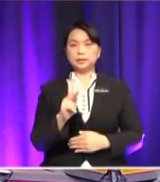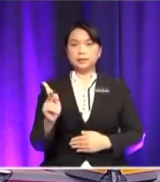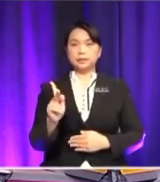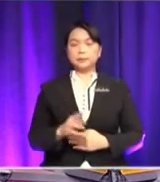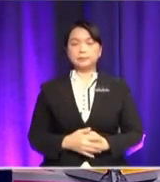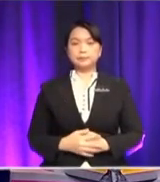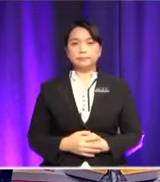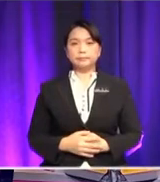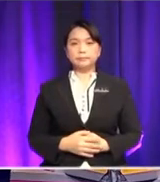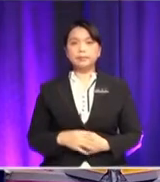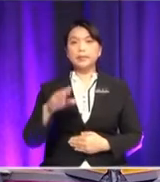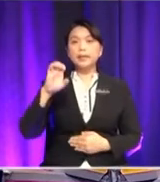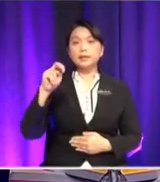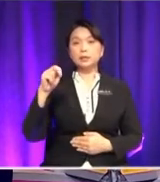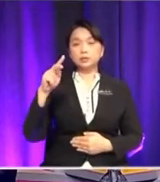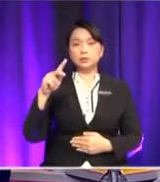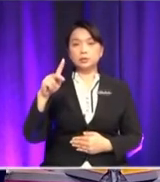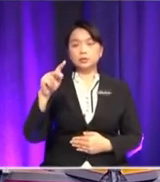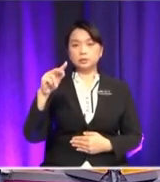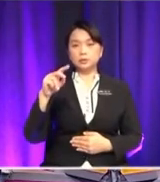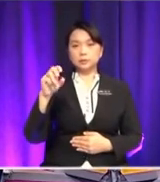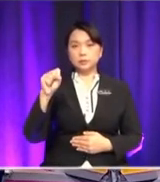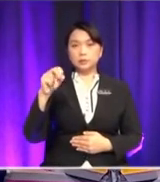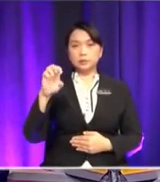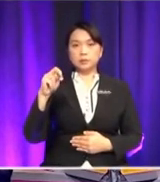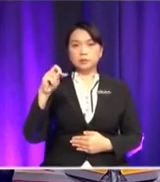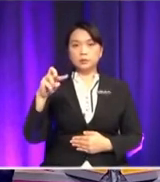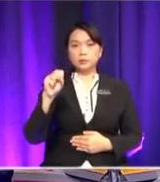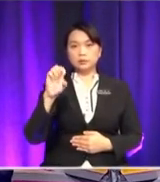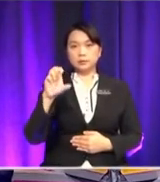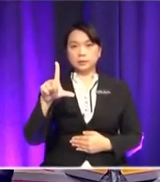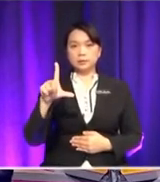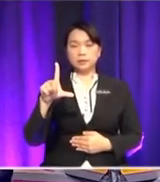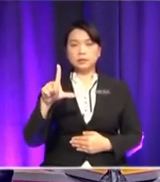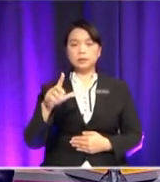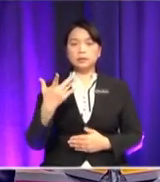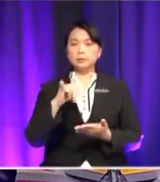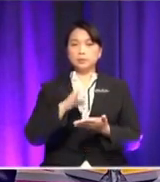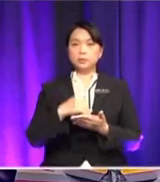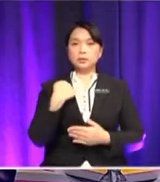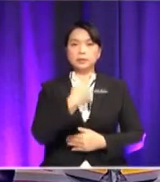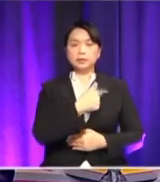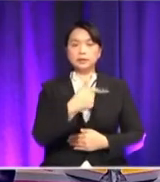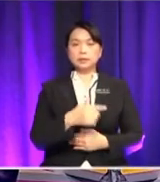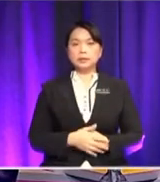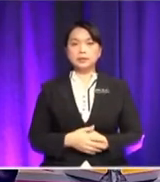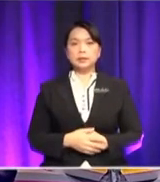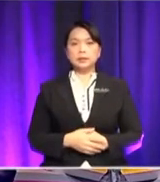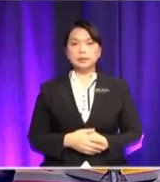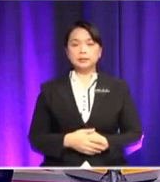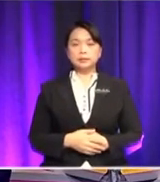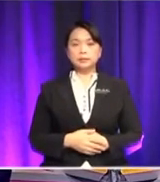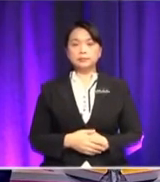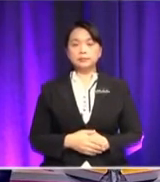adalah pintu berengsel kiri baik kita tengok simbol yang kedua ialah pintu berengsel tanpa jenang